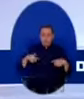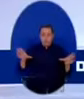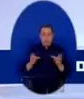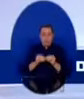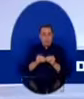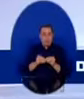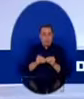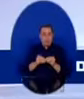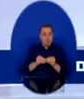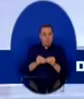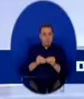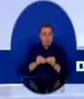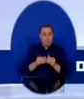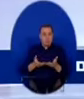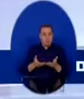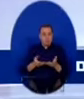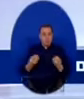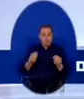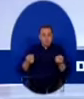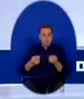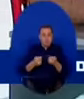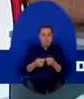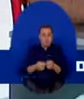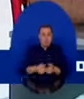הבא, יהיה קיום משותף?